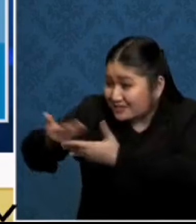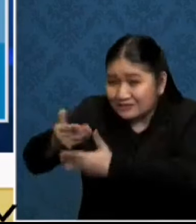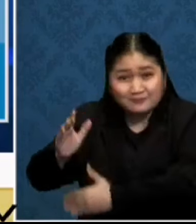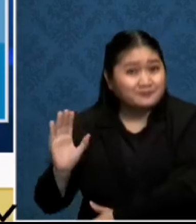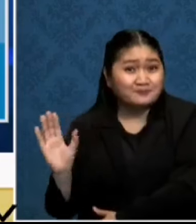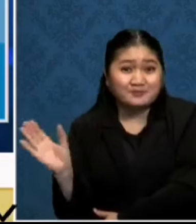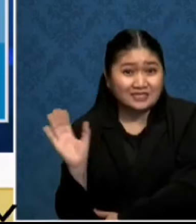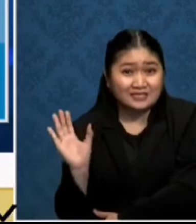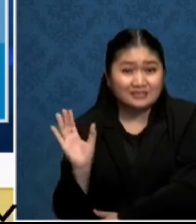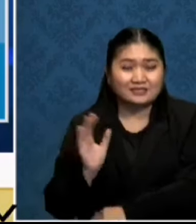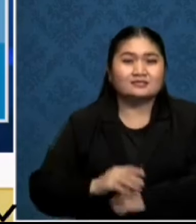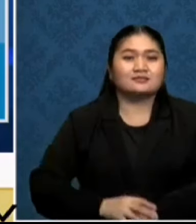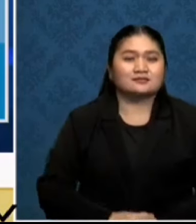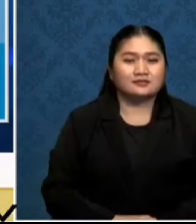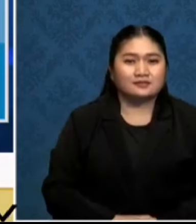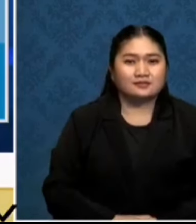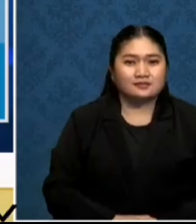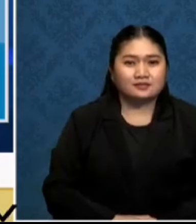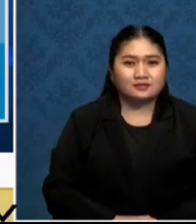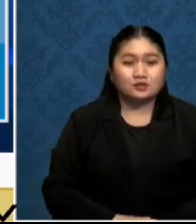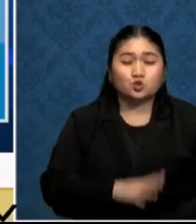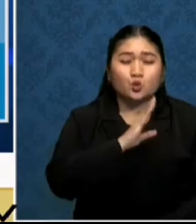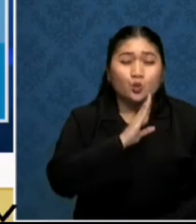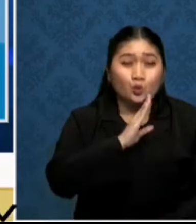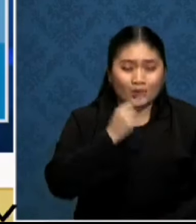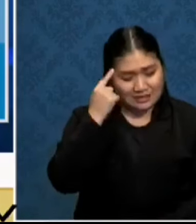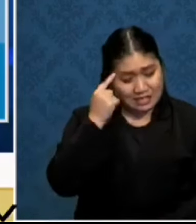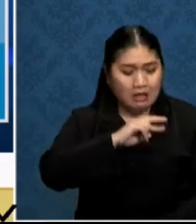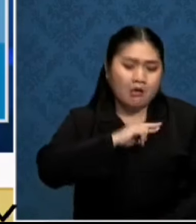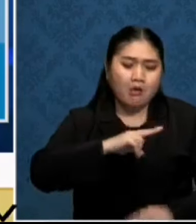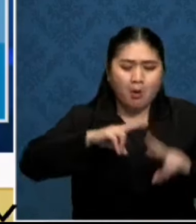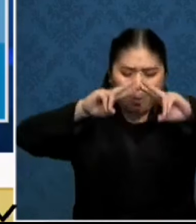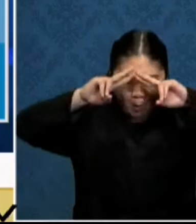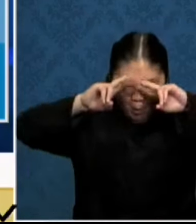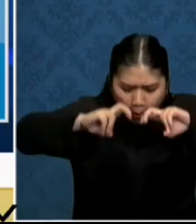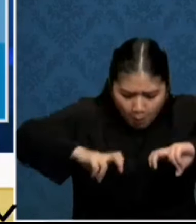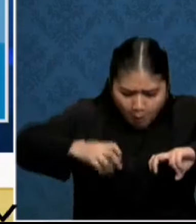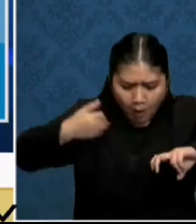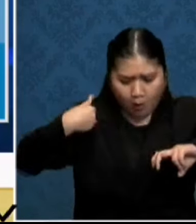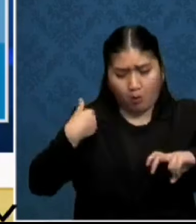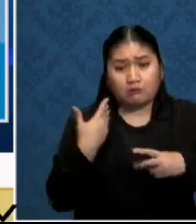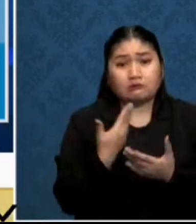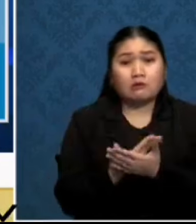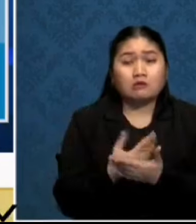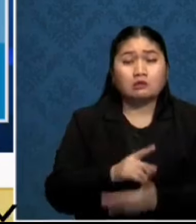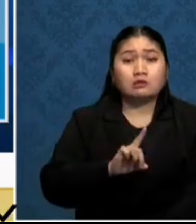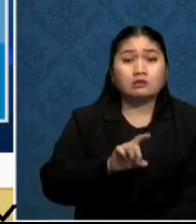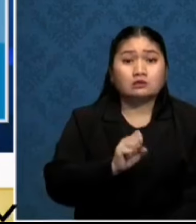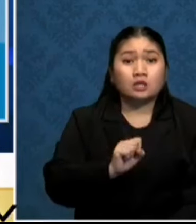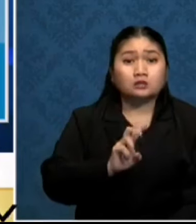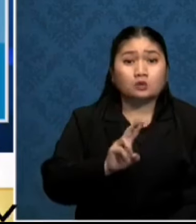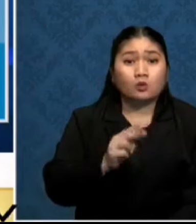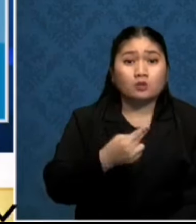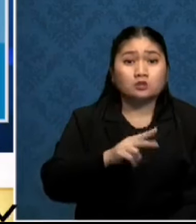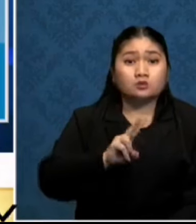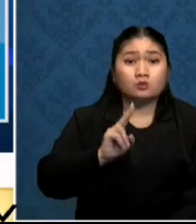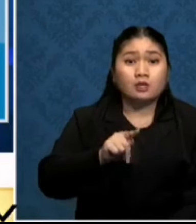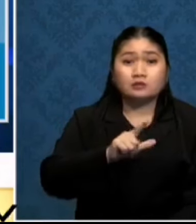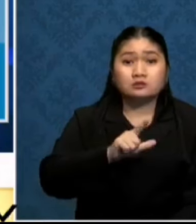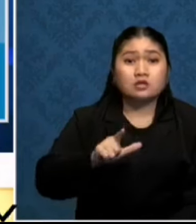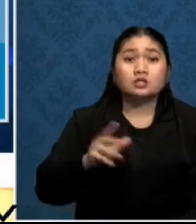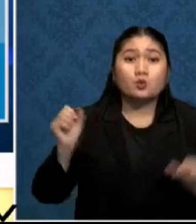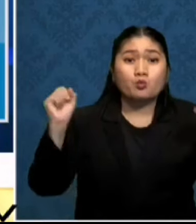บริโภคเพราะฉะนั้นการไปวินิจฉัยเอาเองว่าเงิน12,000ล้านที่มาขออนุมัติสภาวะ